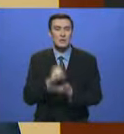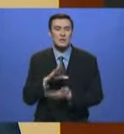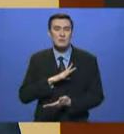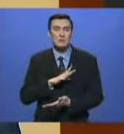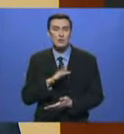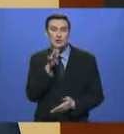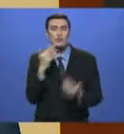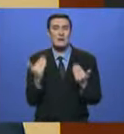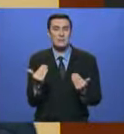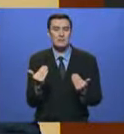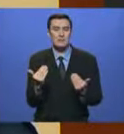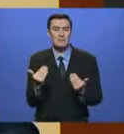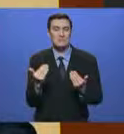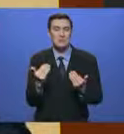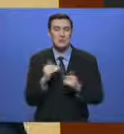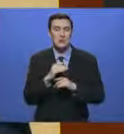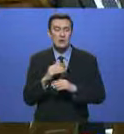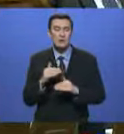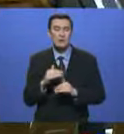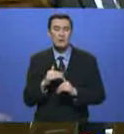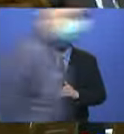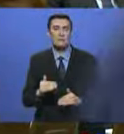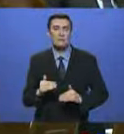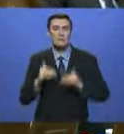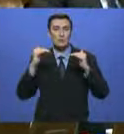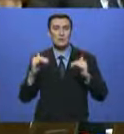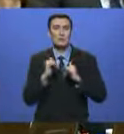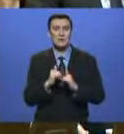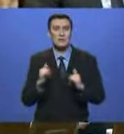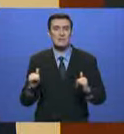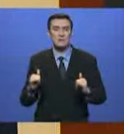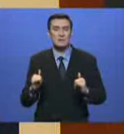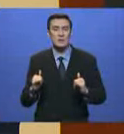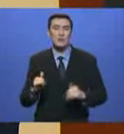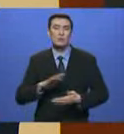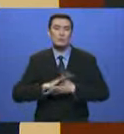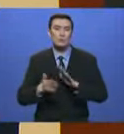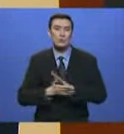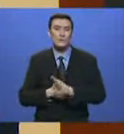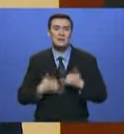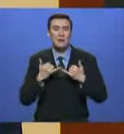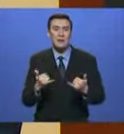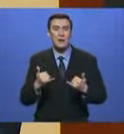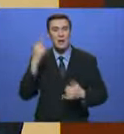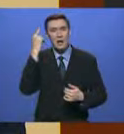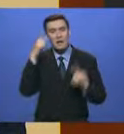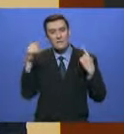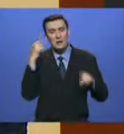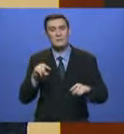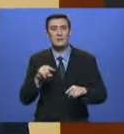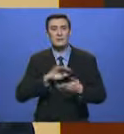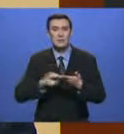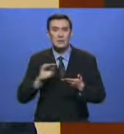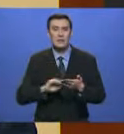очень развита на очень высоком уровне. Создаются максимальные условия для авторов, для